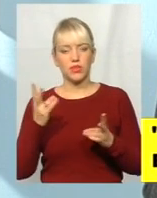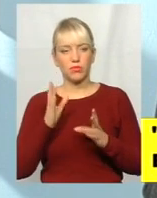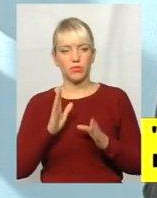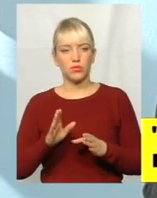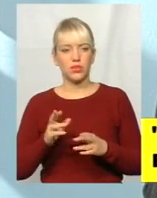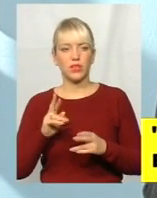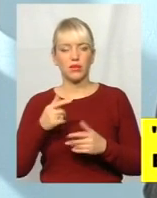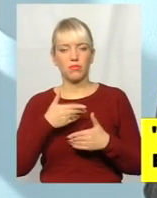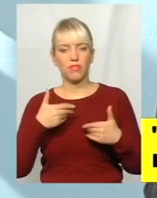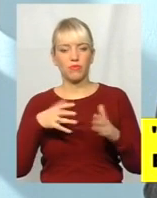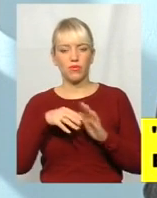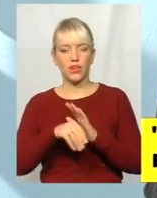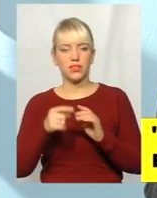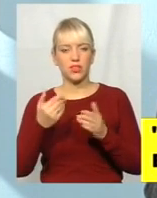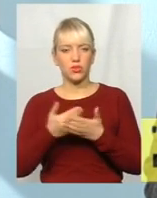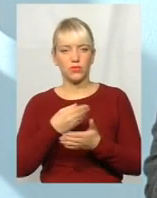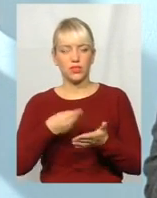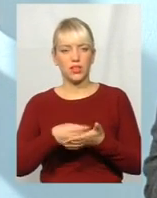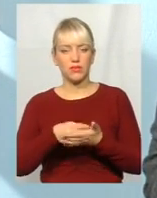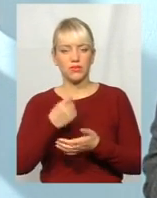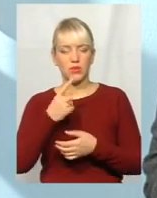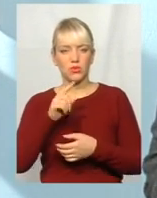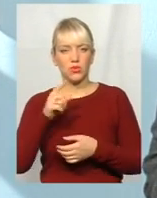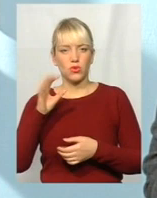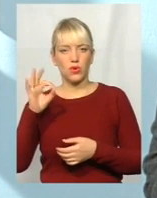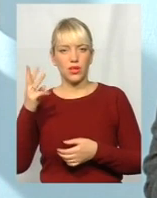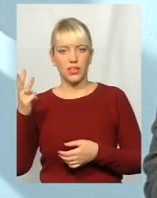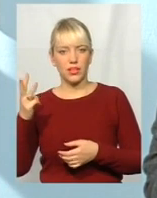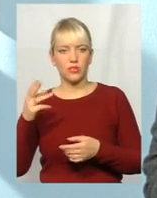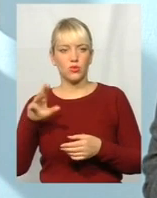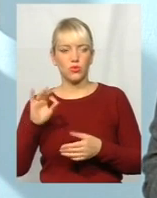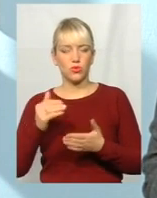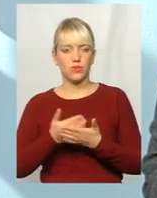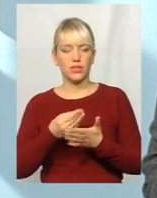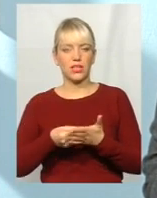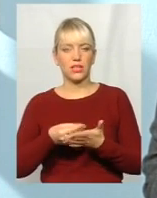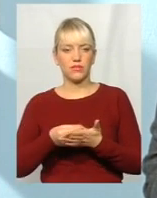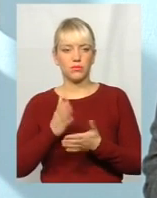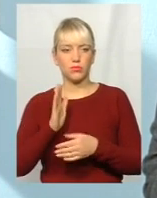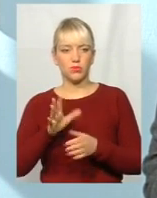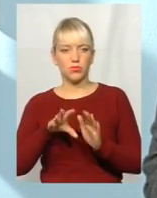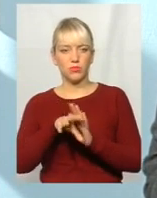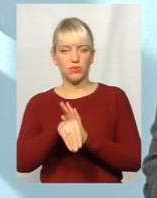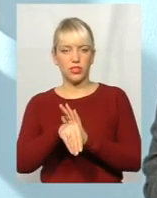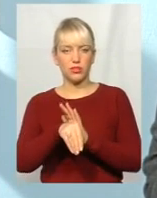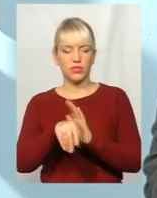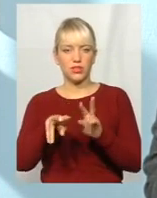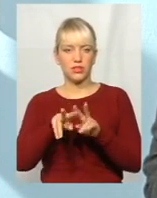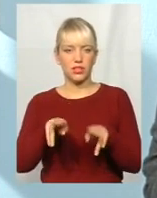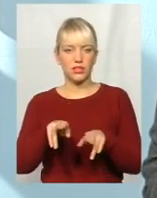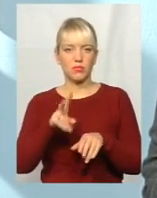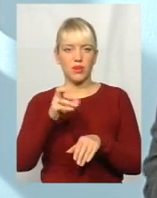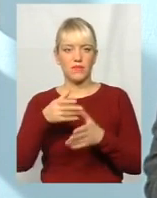так, як ми впровадили той тариф з 1.03, то і новий тариф – будемо впроваджувати так само